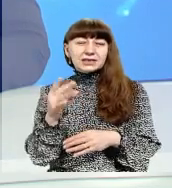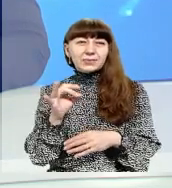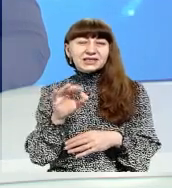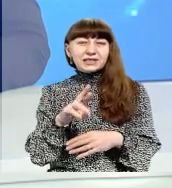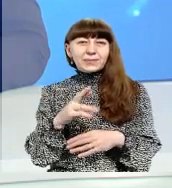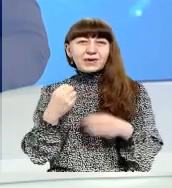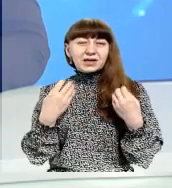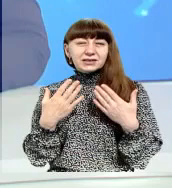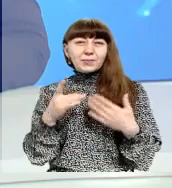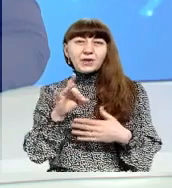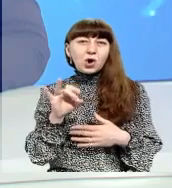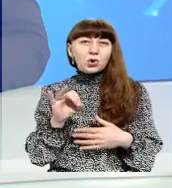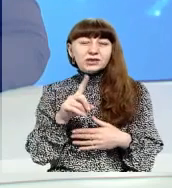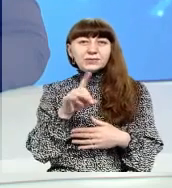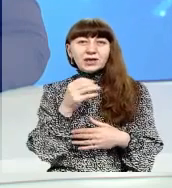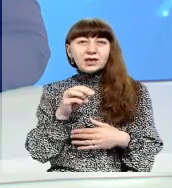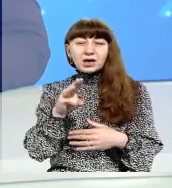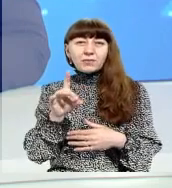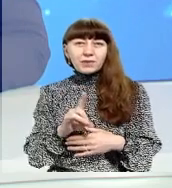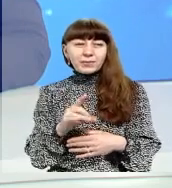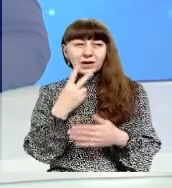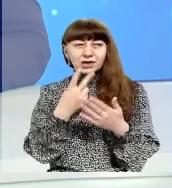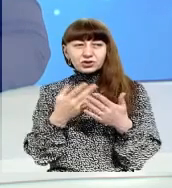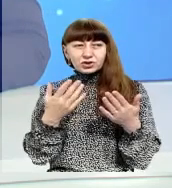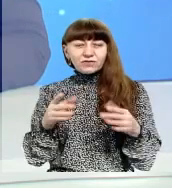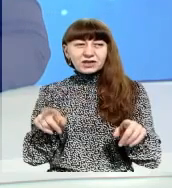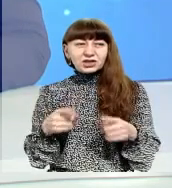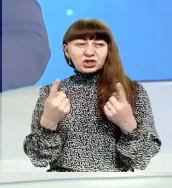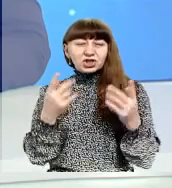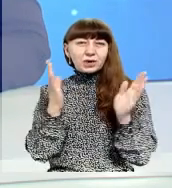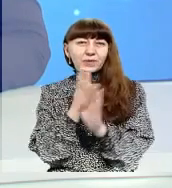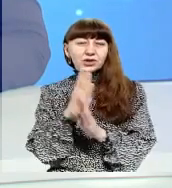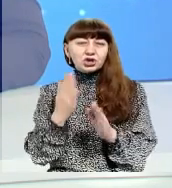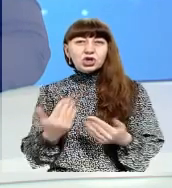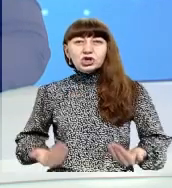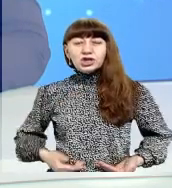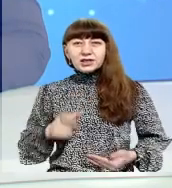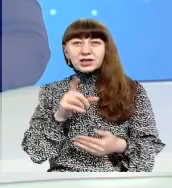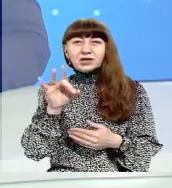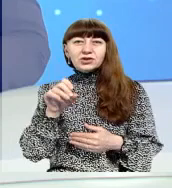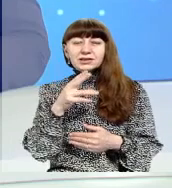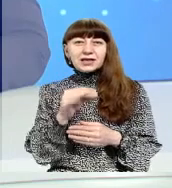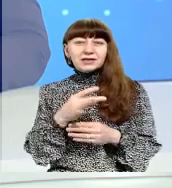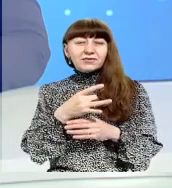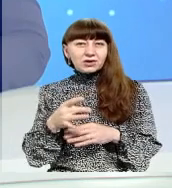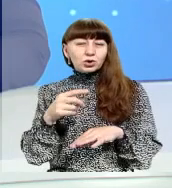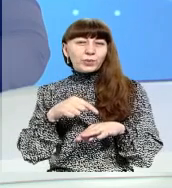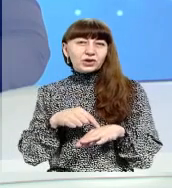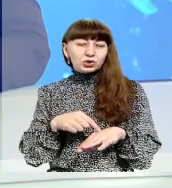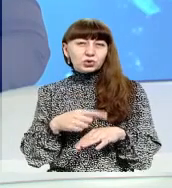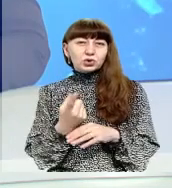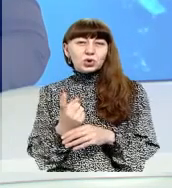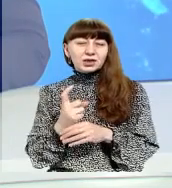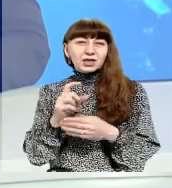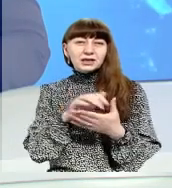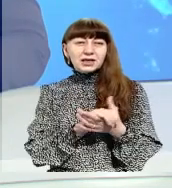тұжырымдамасы енгізілгенде ел қуанып жатыр. Алтынсарин ауданының тұрғындары бірлік пен ынтымақтың және ежелден қалыптасқан ұлттық